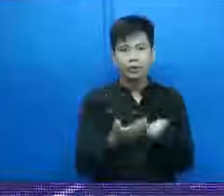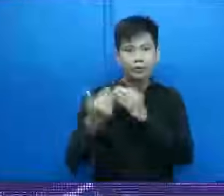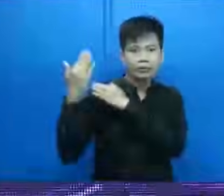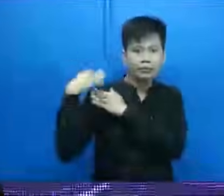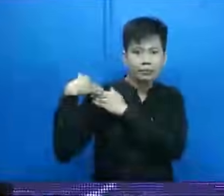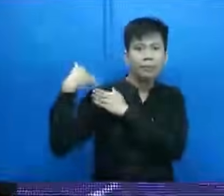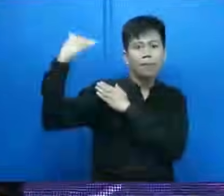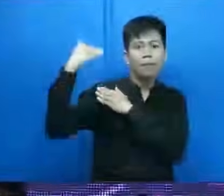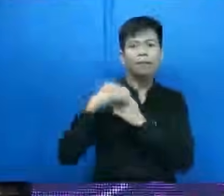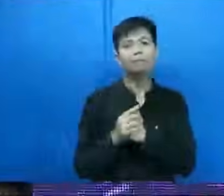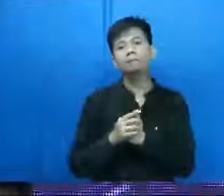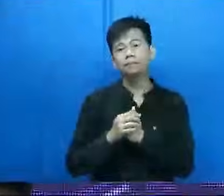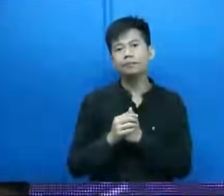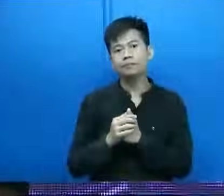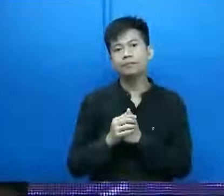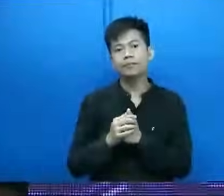Silakan lihat artis-artis yang hijrah.